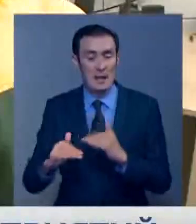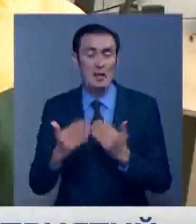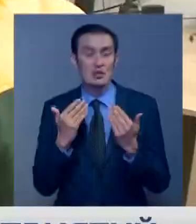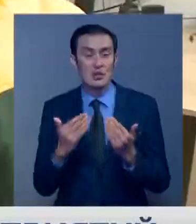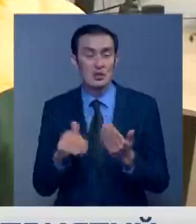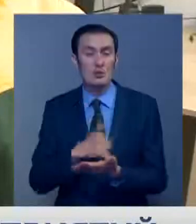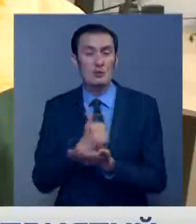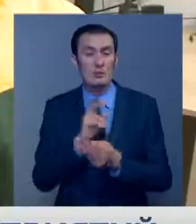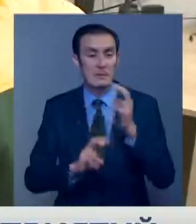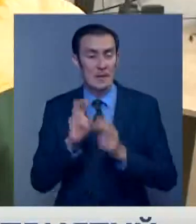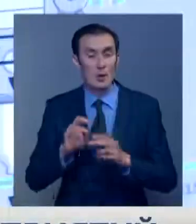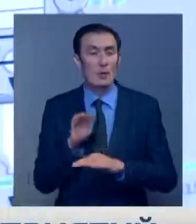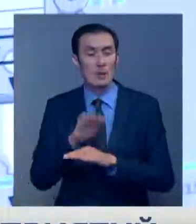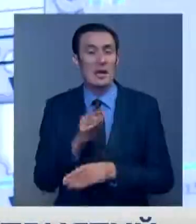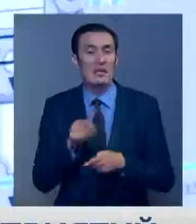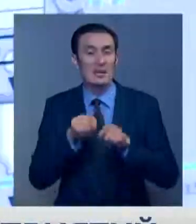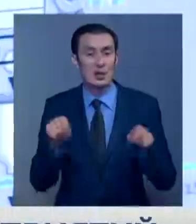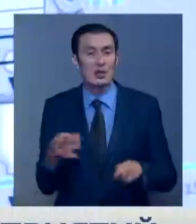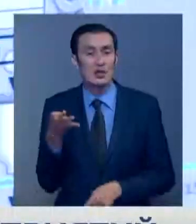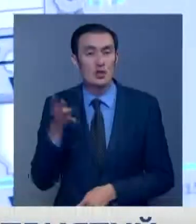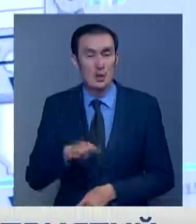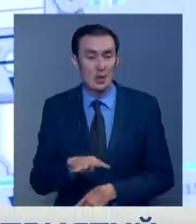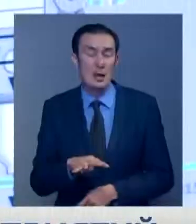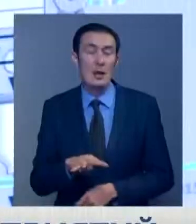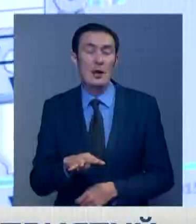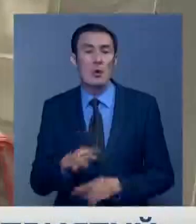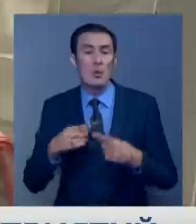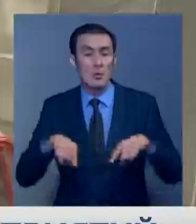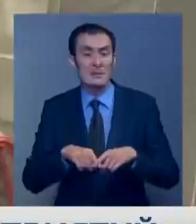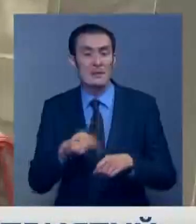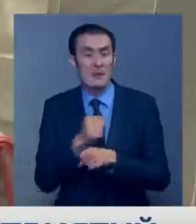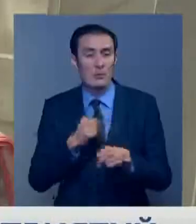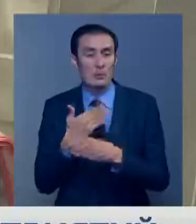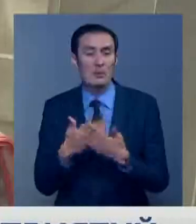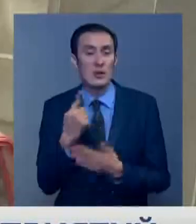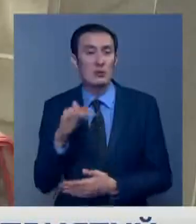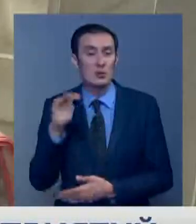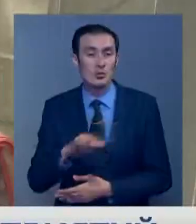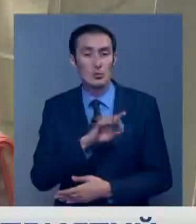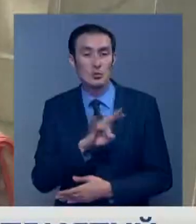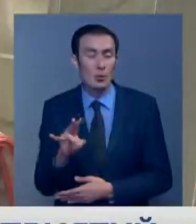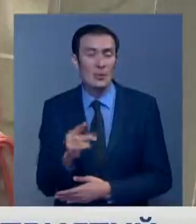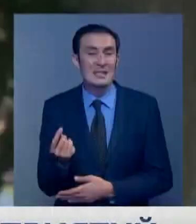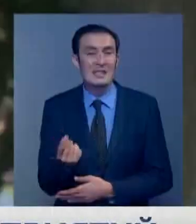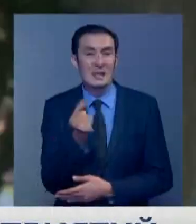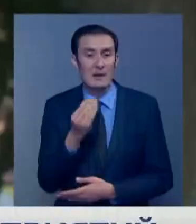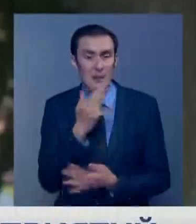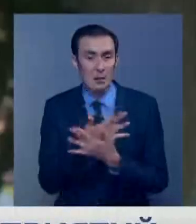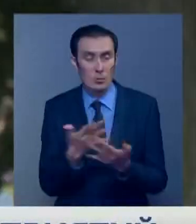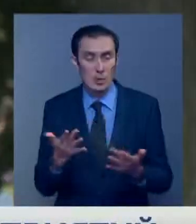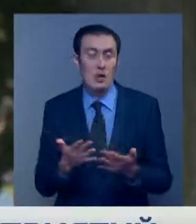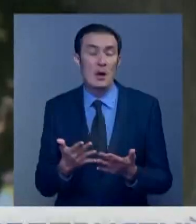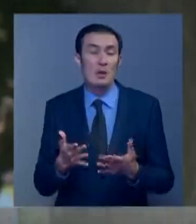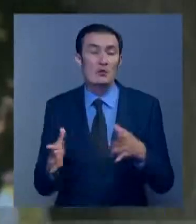на базе предприятия дополнительно открылось 4 мельничных комплекса. В сутки они перерабатывают 1000 тонн зерновых культур. Хорошо